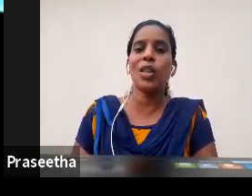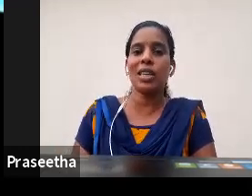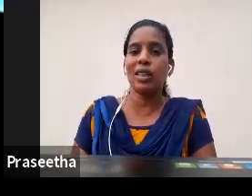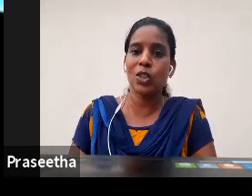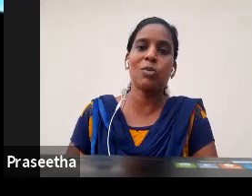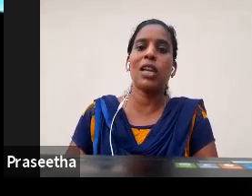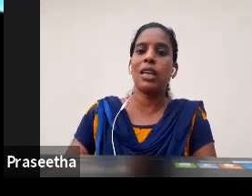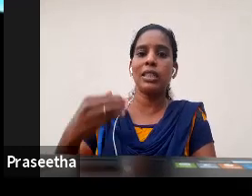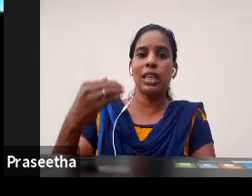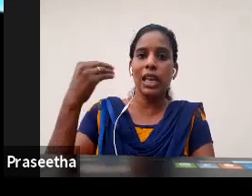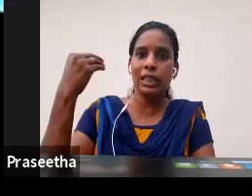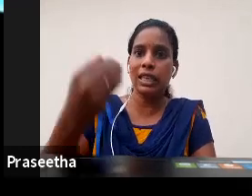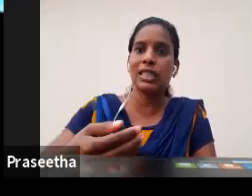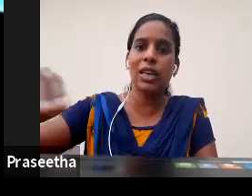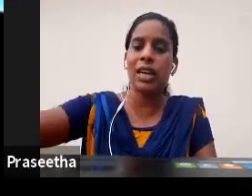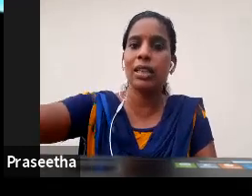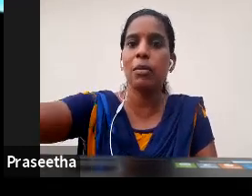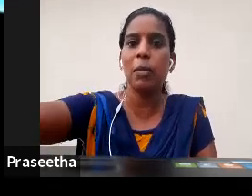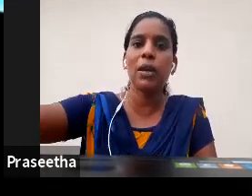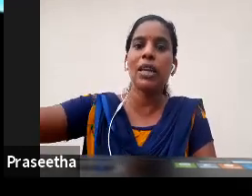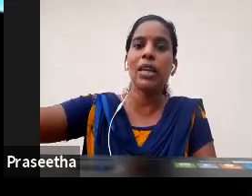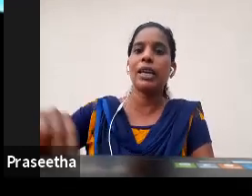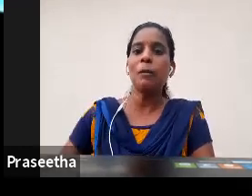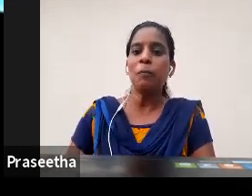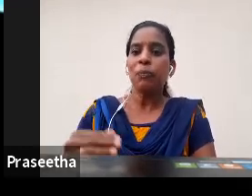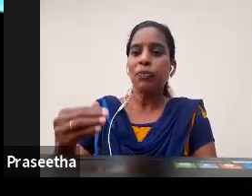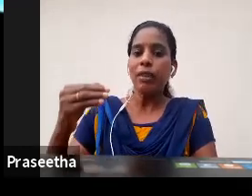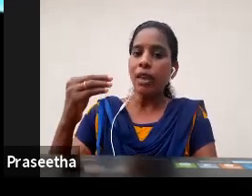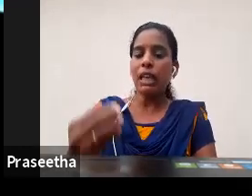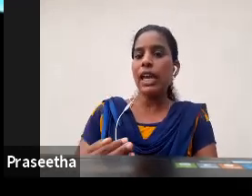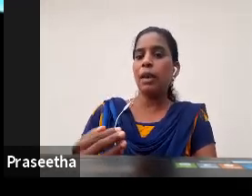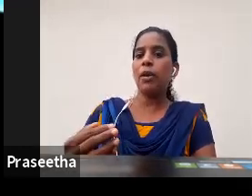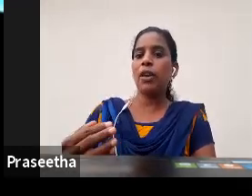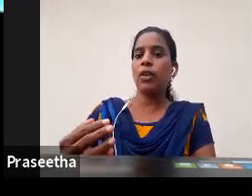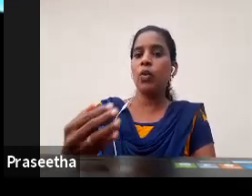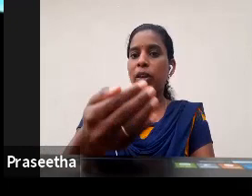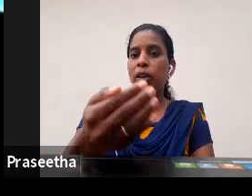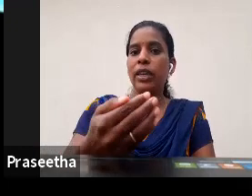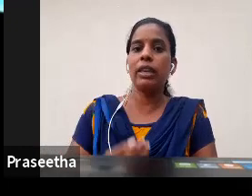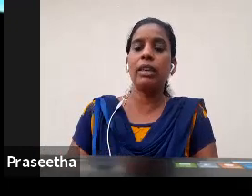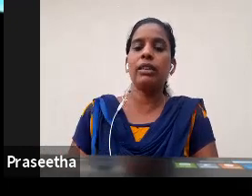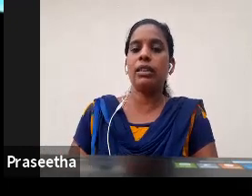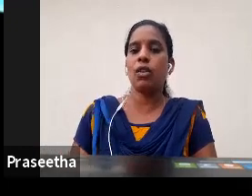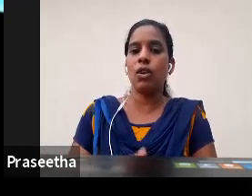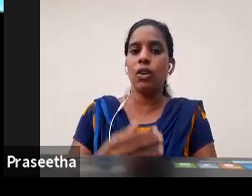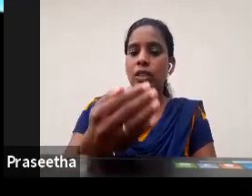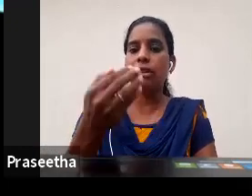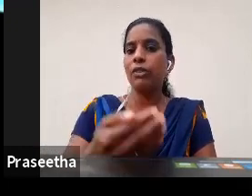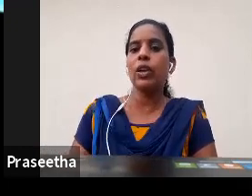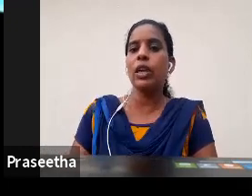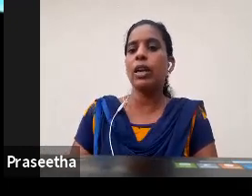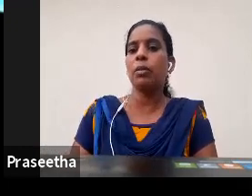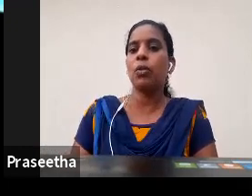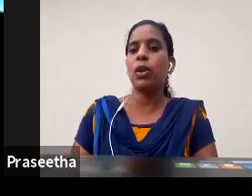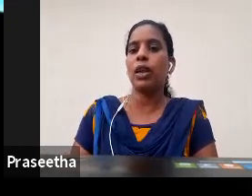ഏറ്റവും കൂടുതൽ സന്തോഷം എന്നുള്ളതാണ്. ഞാൻ നേരെ തിരിച്ചു വരികയാണ് നമ്മുടെ PPTയിലേക്ക്. ഞാൻ നേരത്തെ പറഞ്ഞു ഇപ്പൊ ഈ കോണ്ടെക്സ്റ്റിൽ